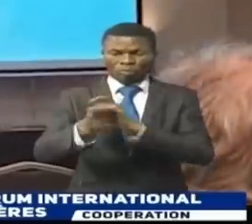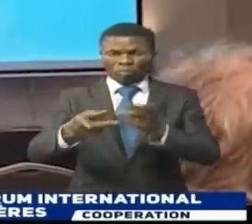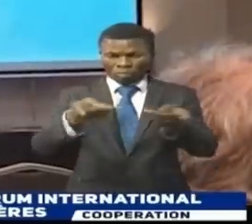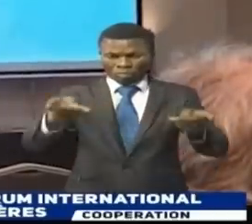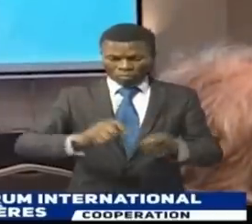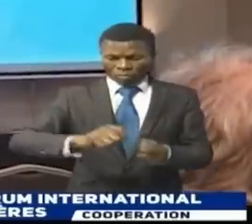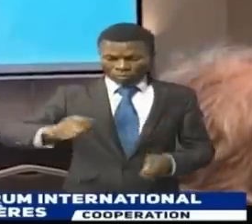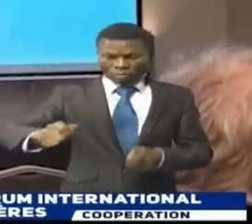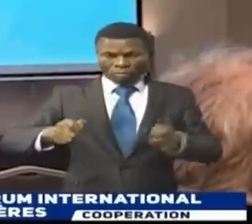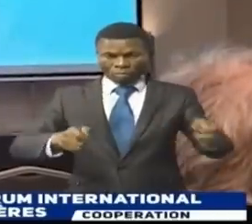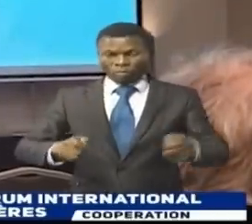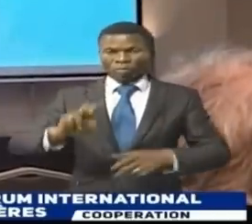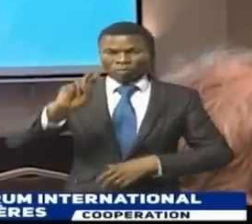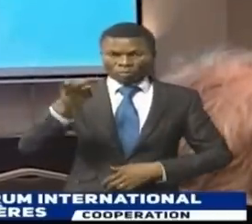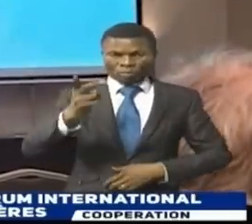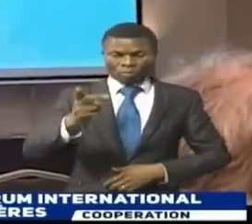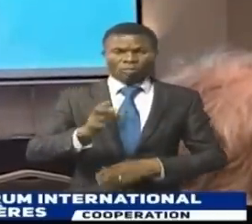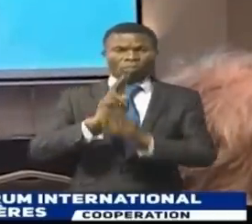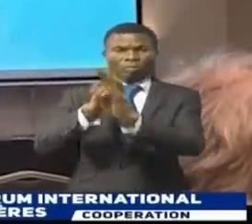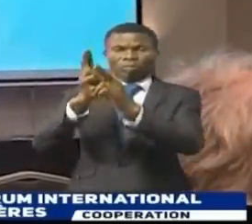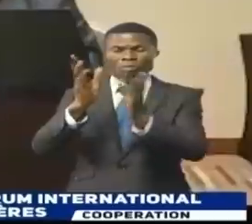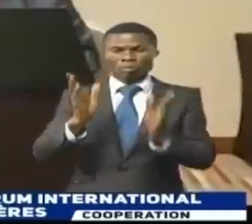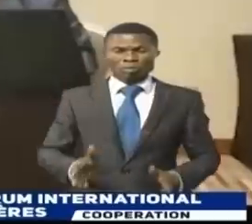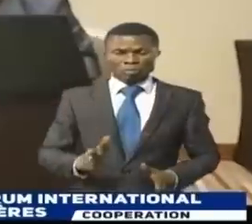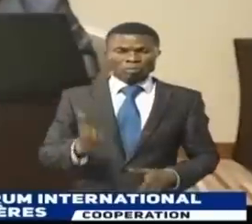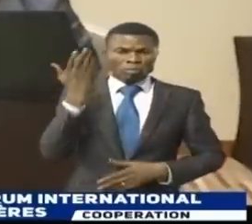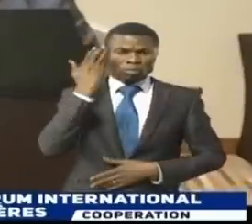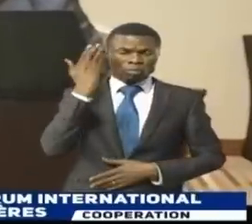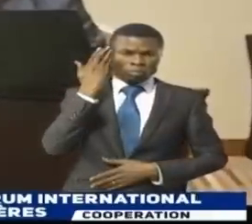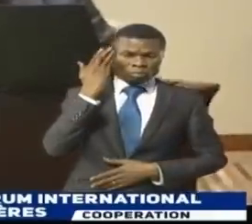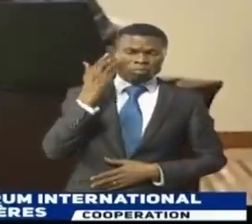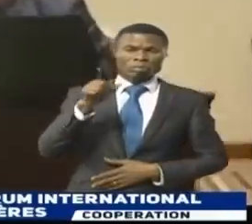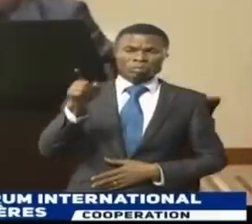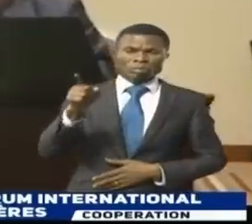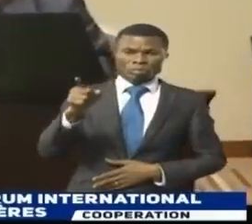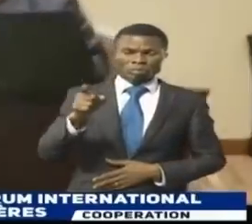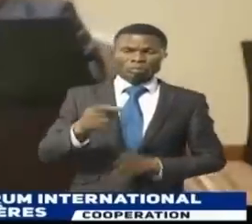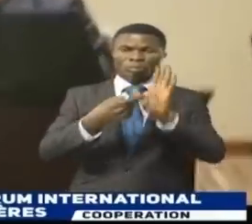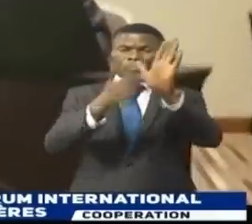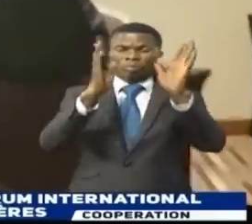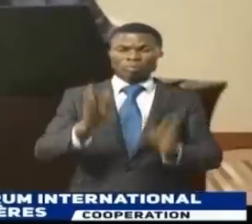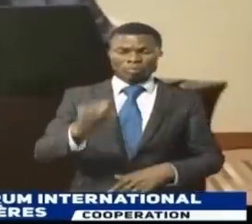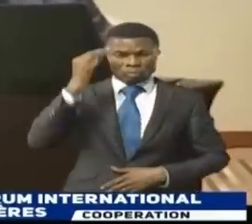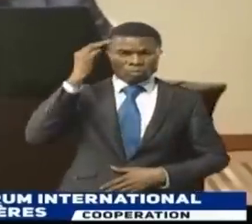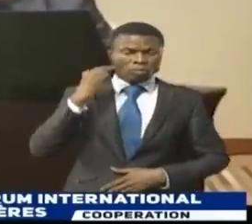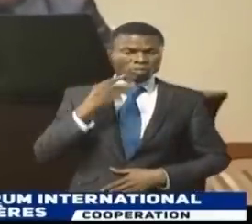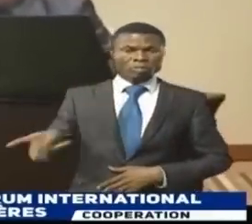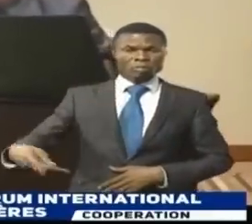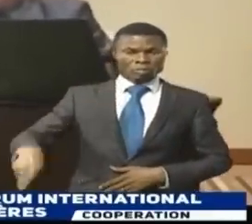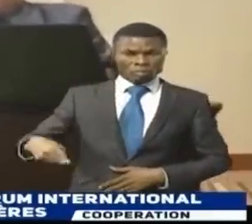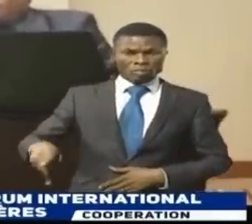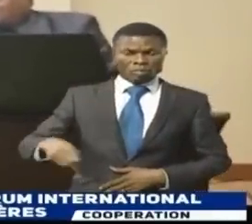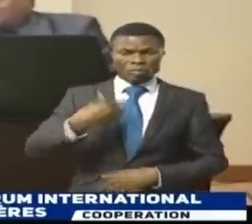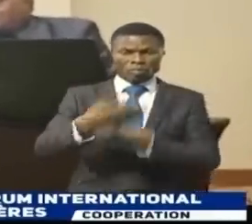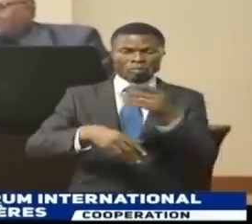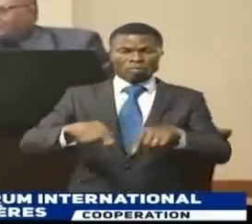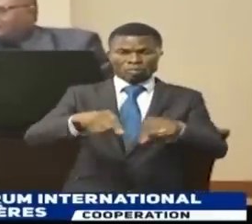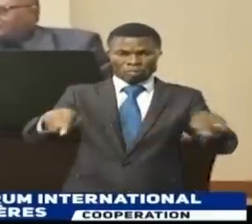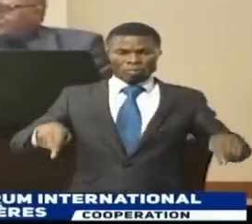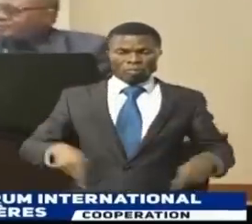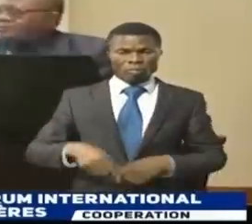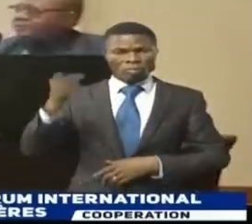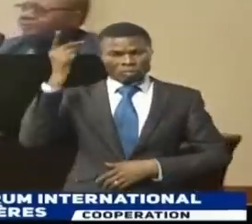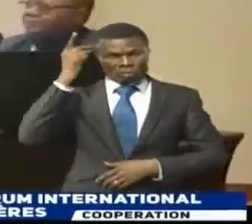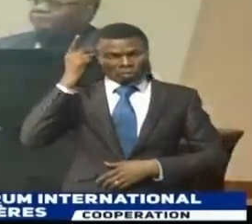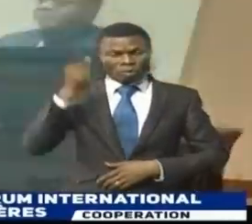Kinshasa. Et le second avec les rapporteurs Berthe Mwanabuka, représentant du ministre provincial des Affaires foncières de Kinshasa,